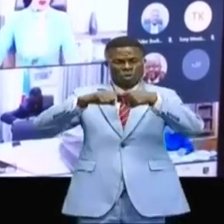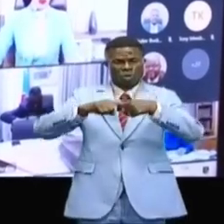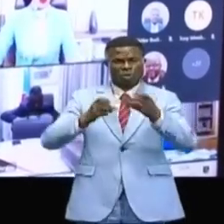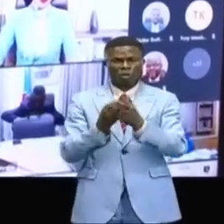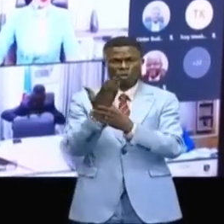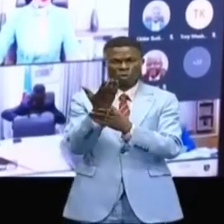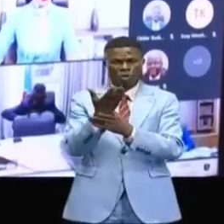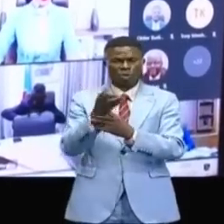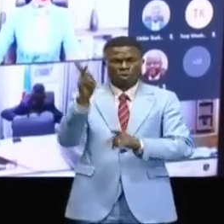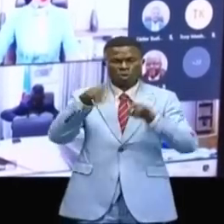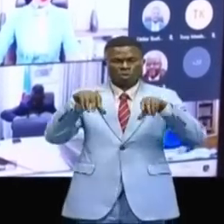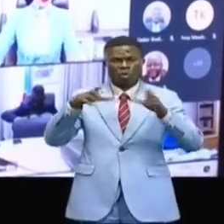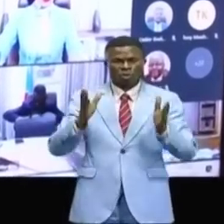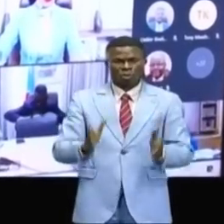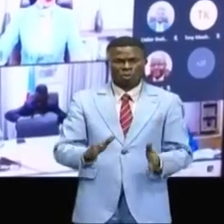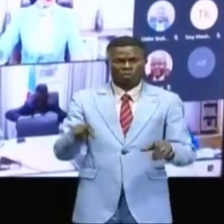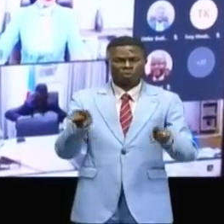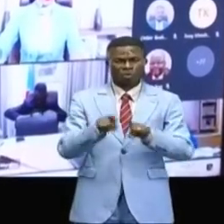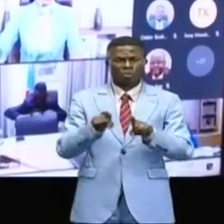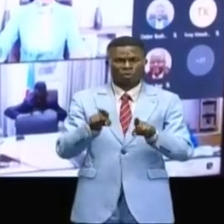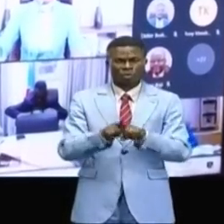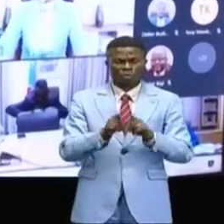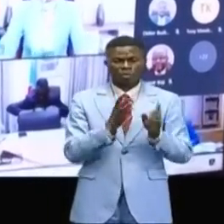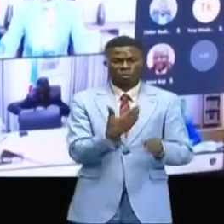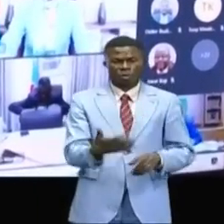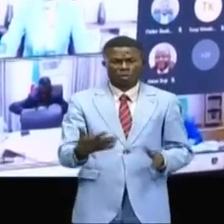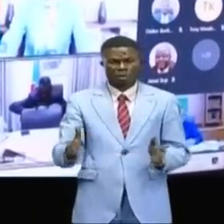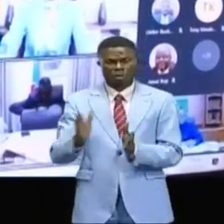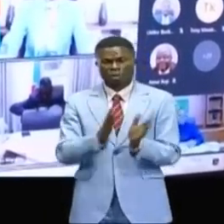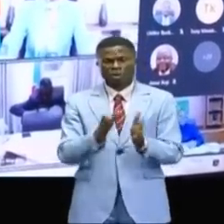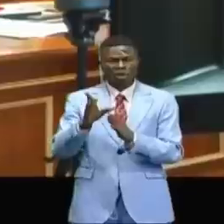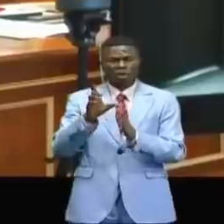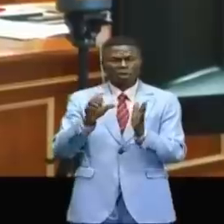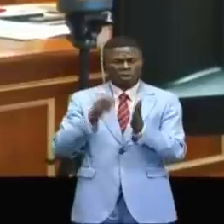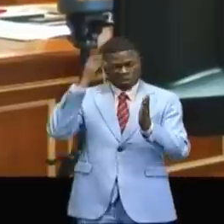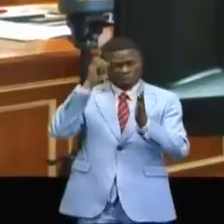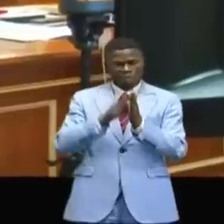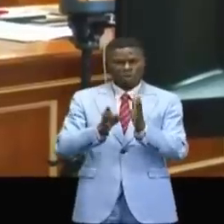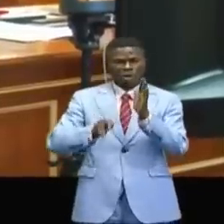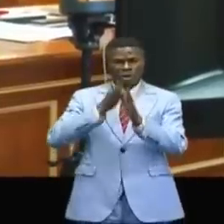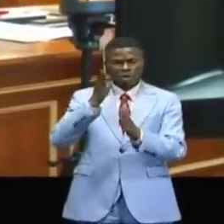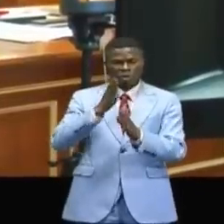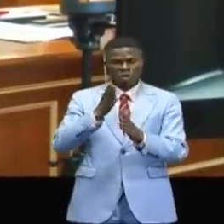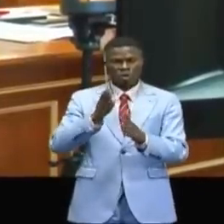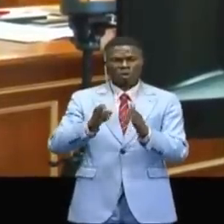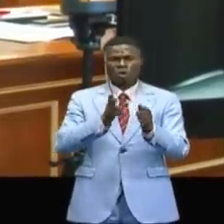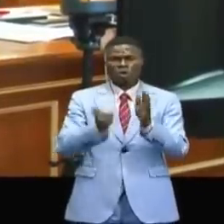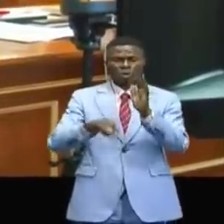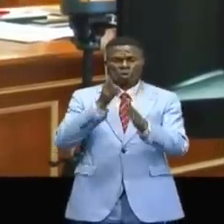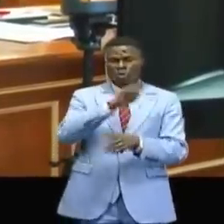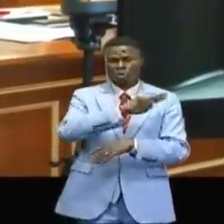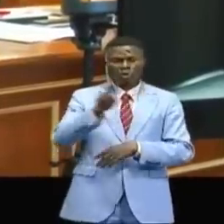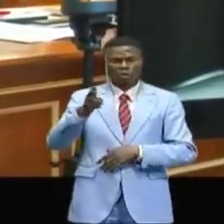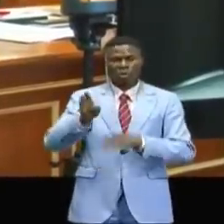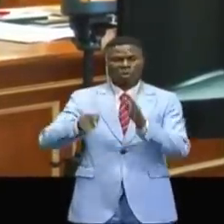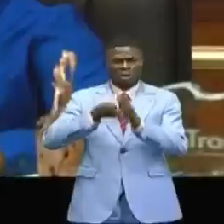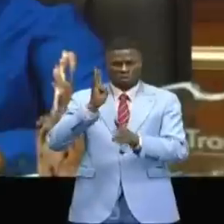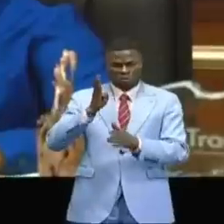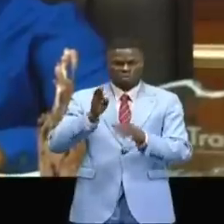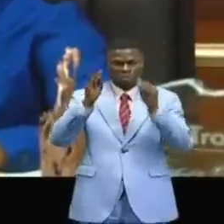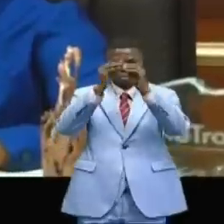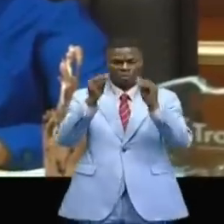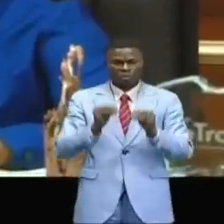nos compatriotes. Conformément aux dispositions du décret numéro 14/018 du 2 août 2014, fixant les